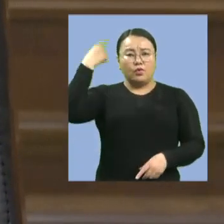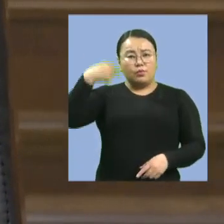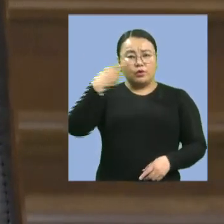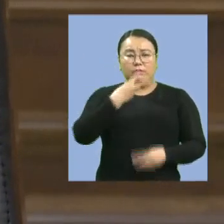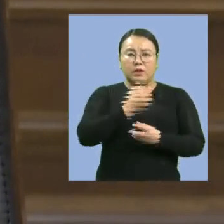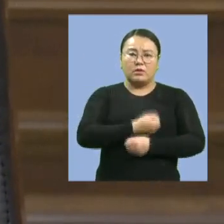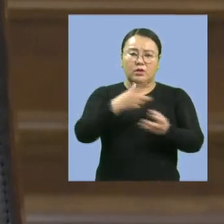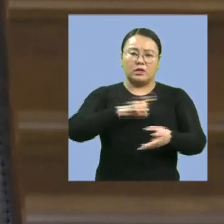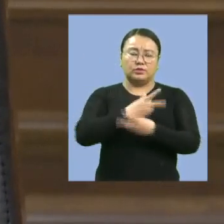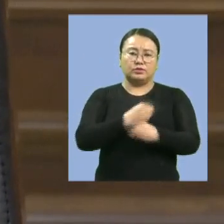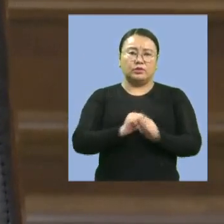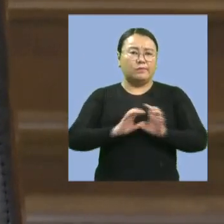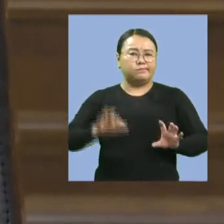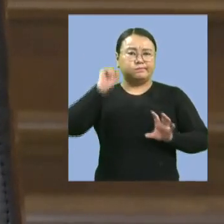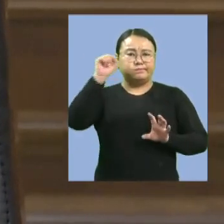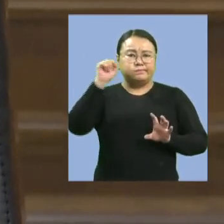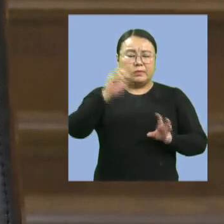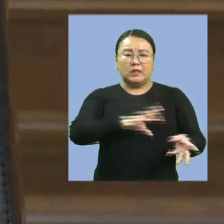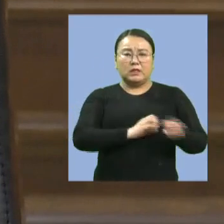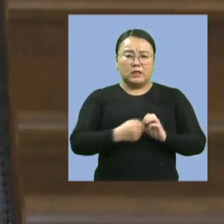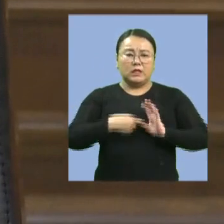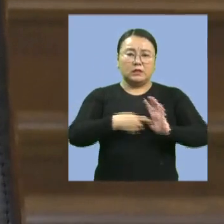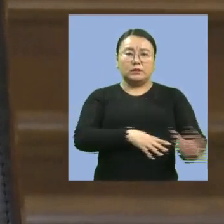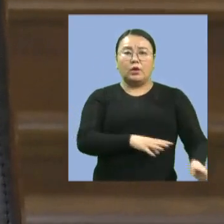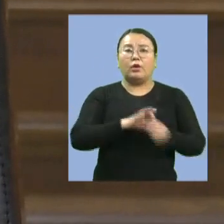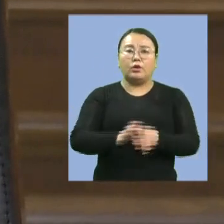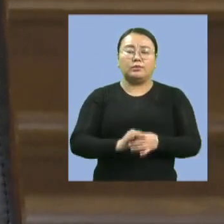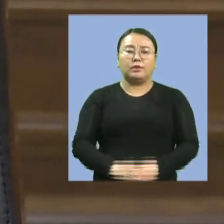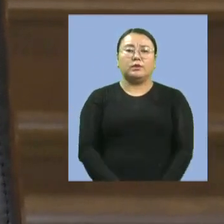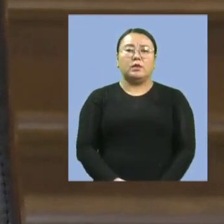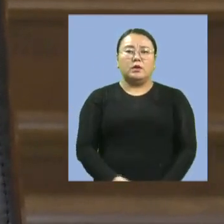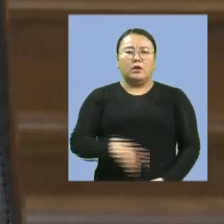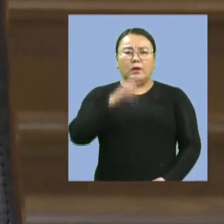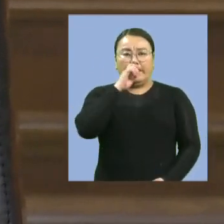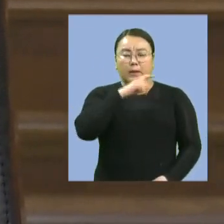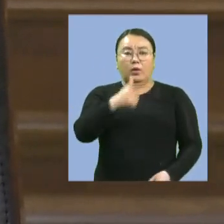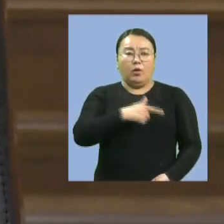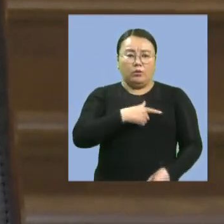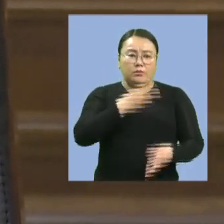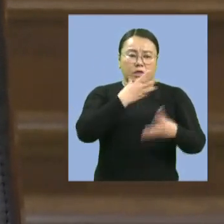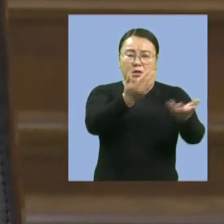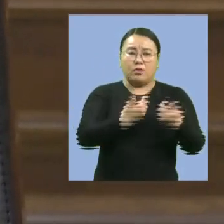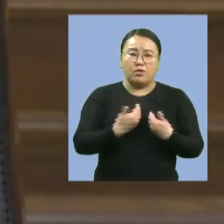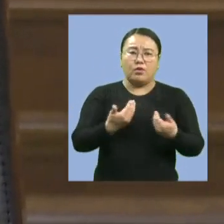хэрэгчлөө чагсаал цуглаа үзэл бодлоо илэрхийлэхтэй холбоотой ирүүлсэн гомдлууд